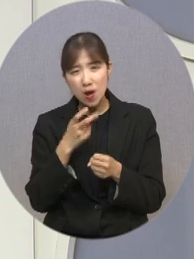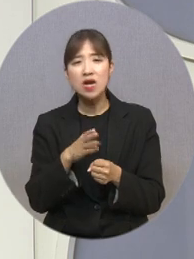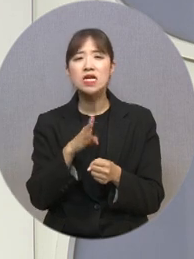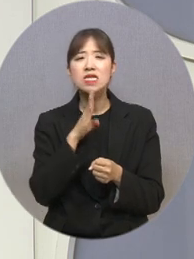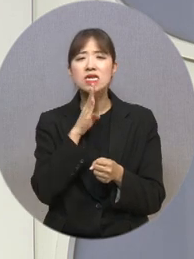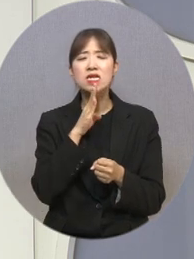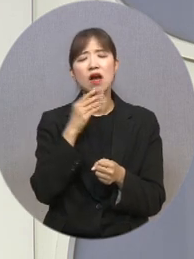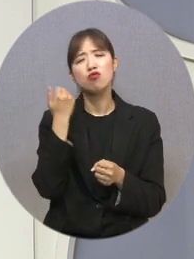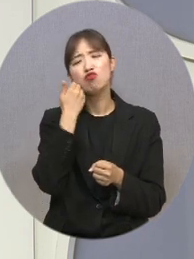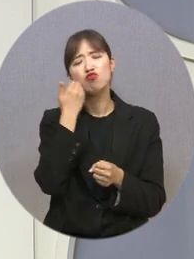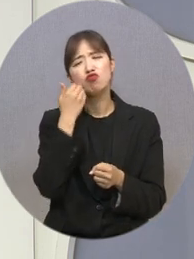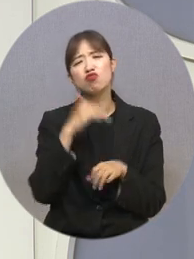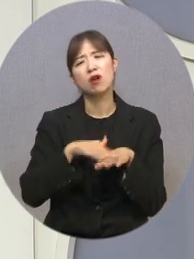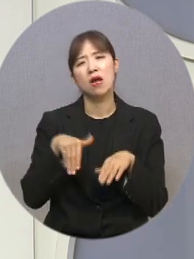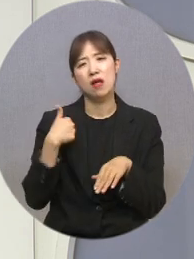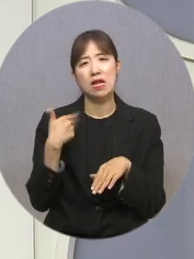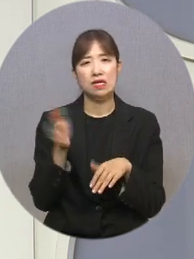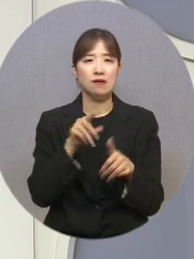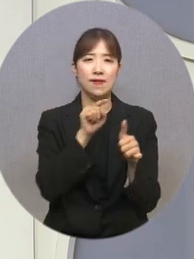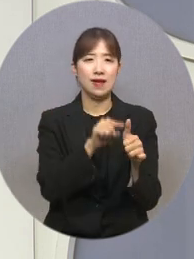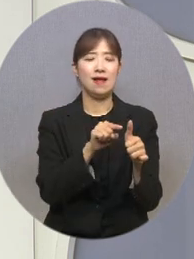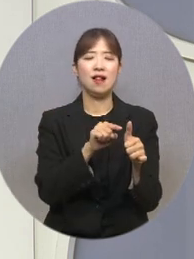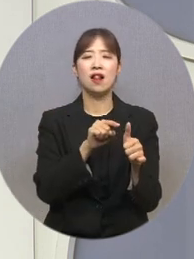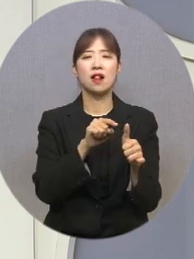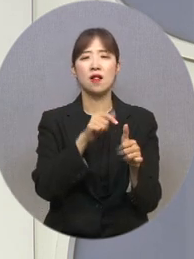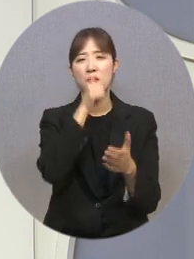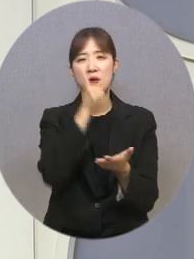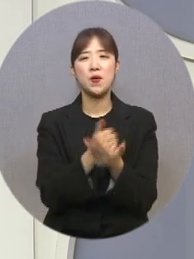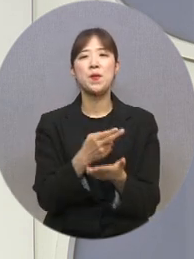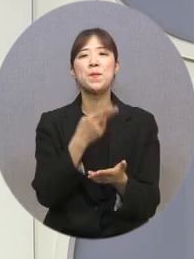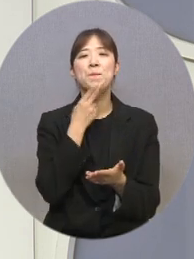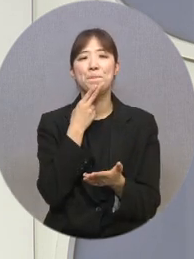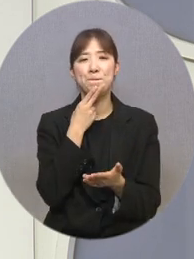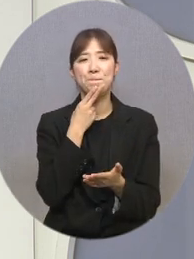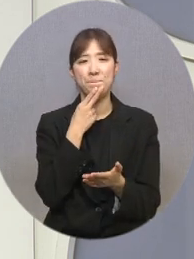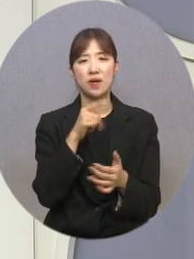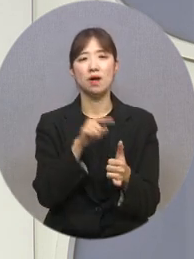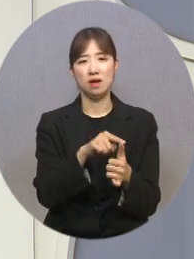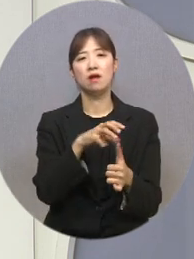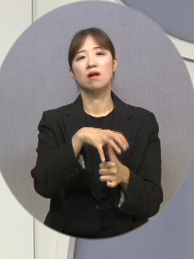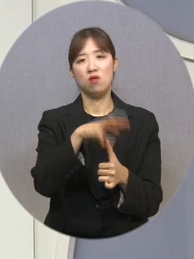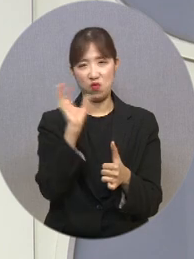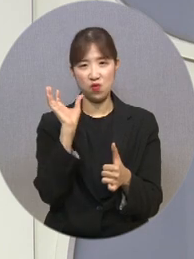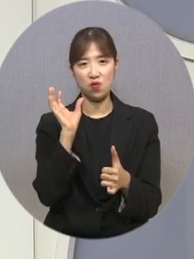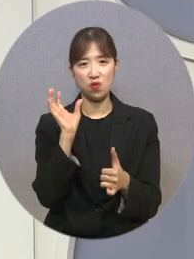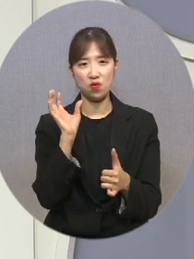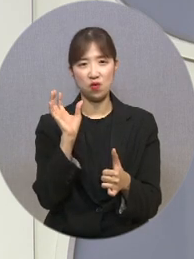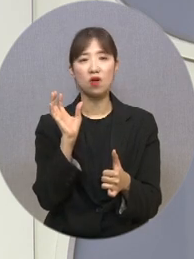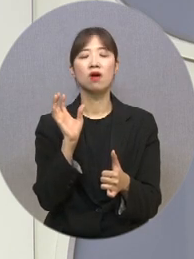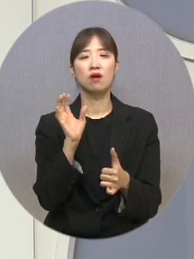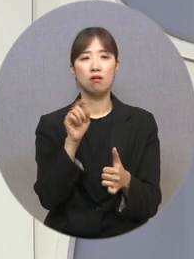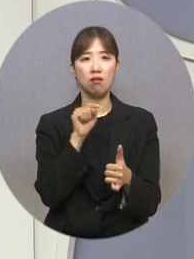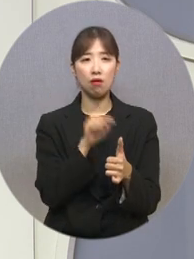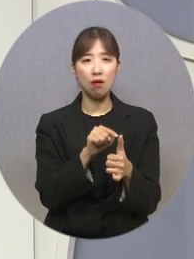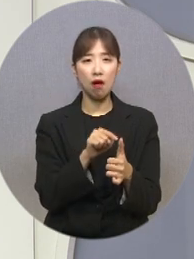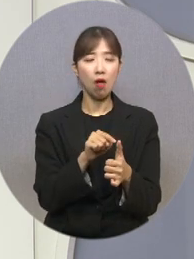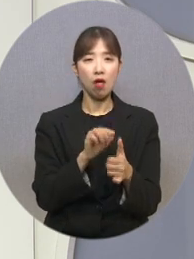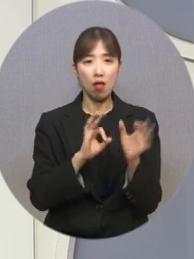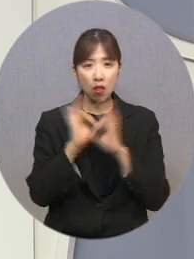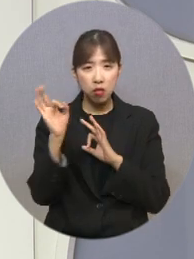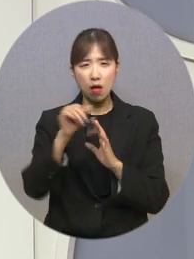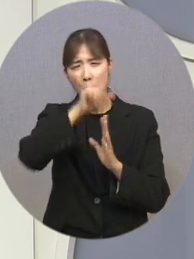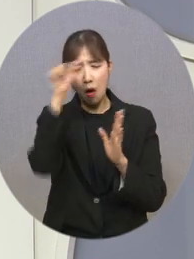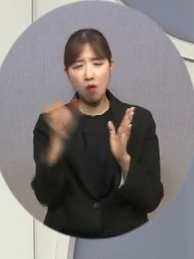진범이 누군지는 모르지만 이 사람은 범인이 아니다 이런 결론을 내리고 이제 석방을 하게 됩니다. 까딱 잘못했으면 그 사람이 평생